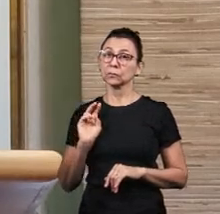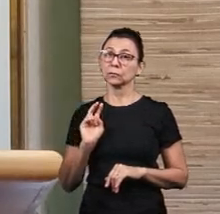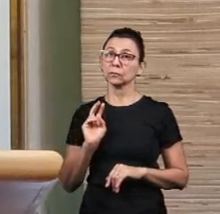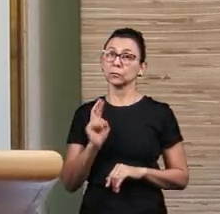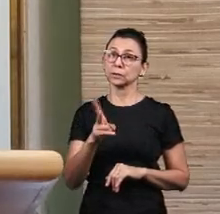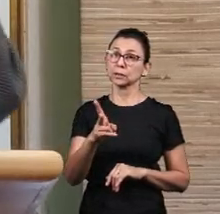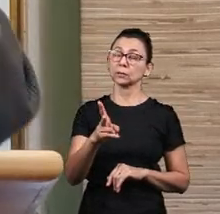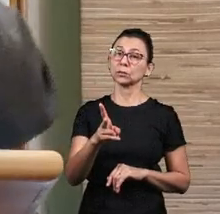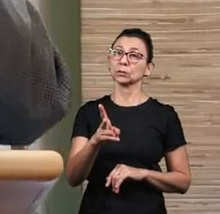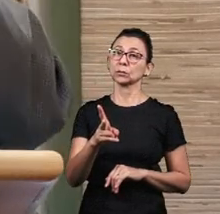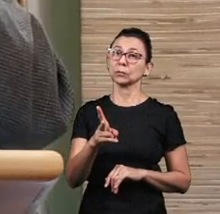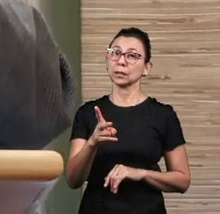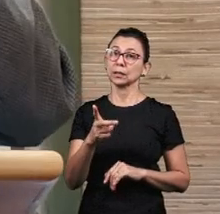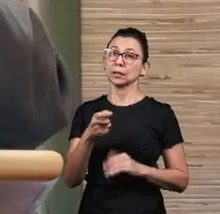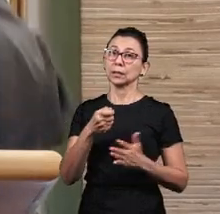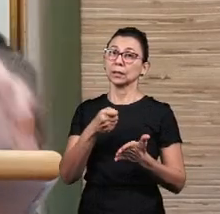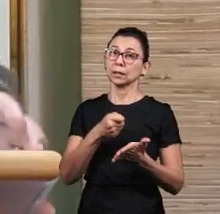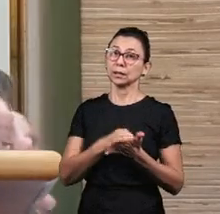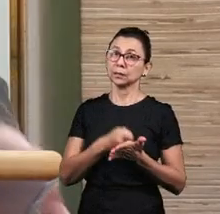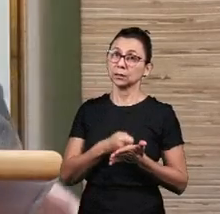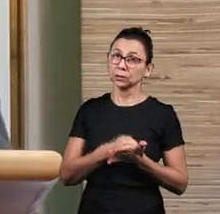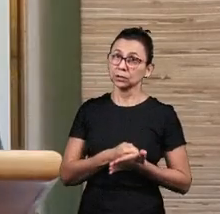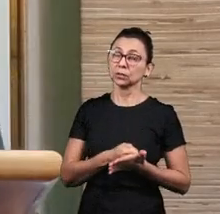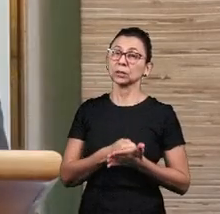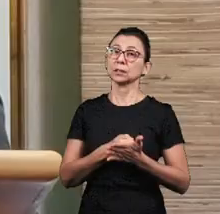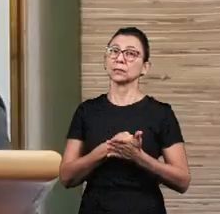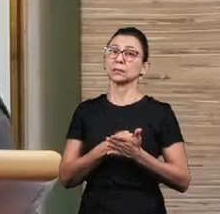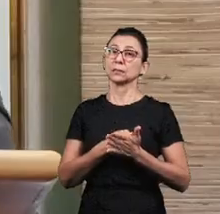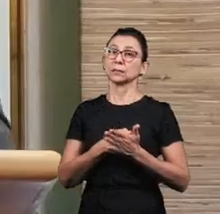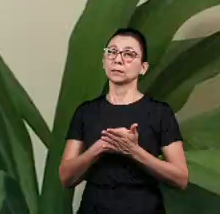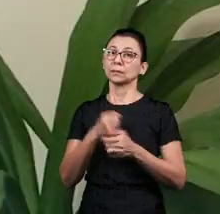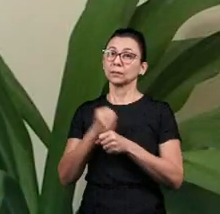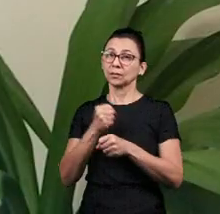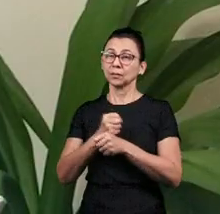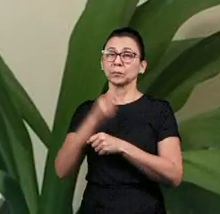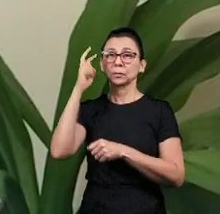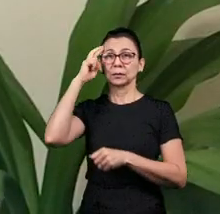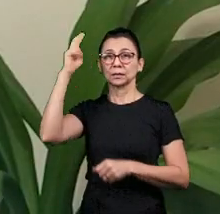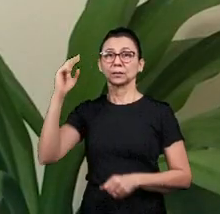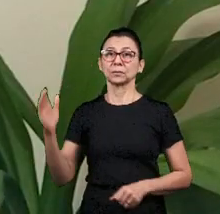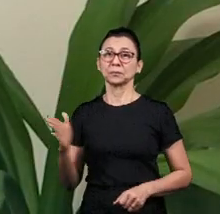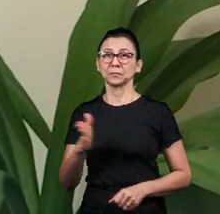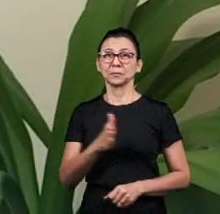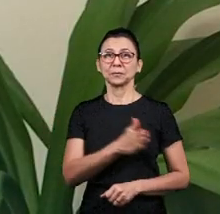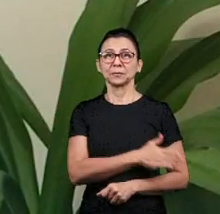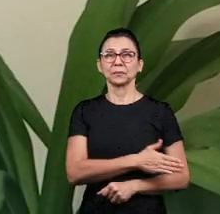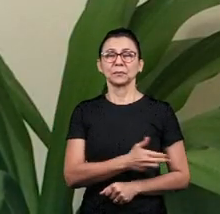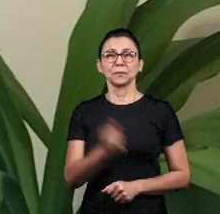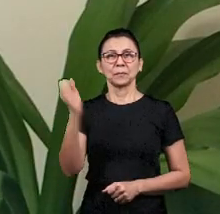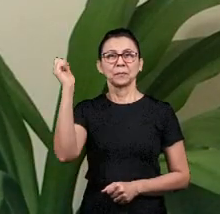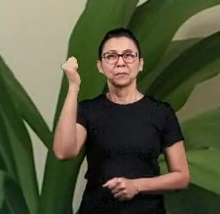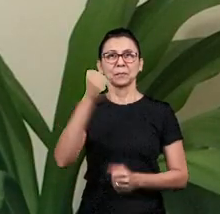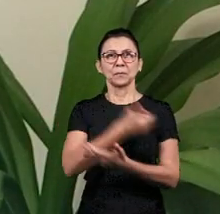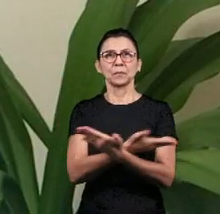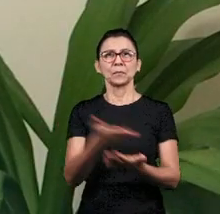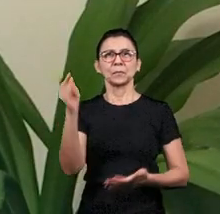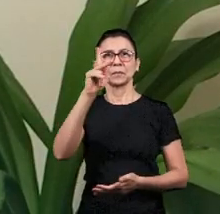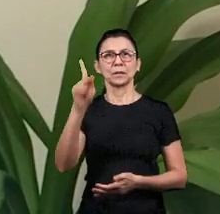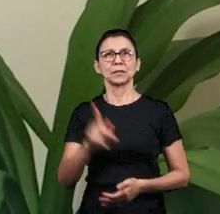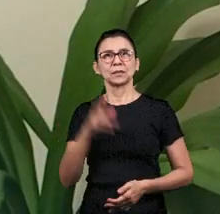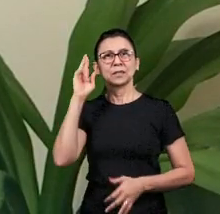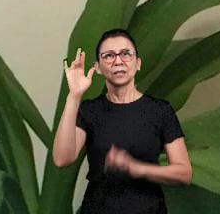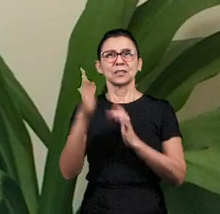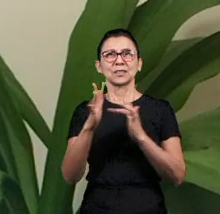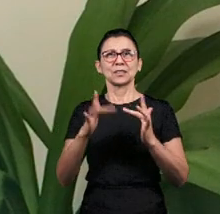fumée. Nous sommes des ordres de vin, des vases de vin, la paix du Seigneur. Je salue les frères et sœurs dans la paix du Seigneur Jésus.